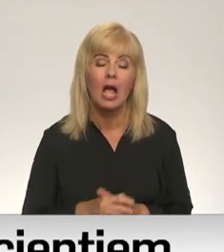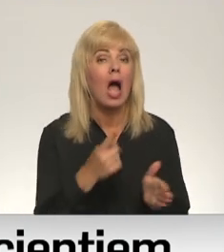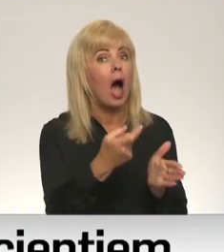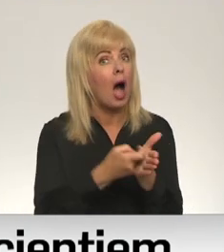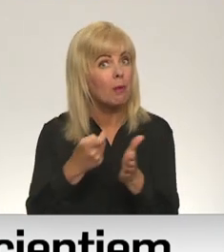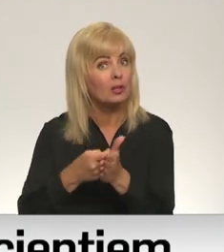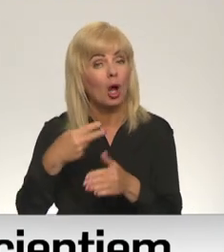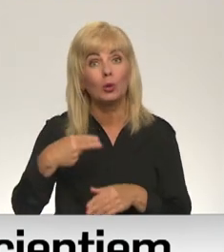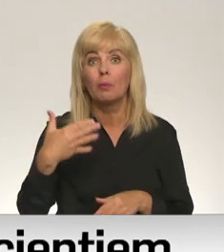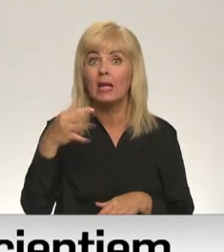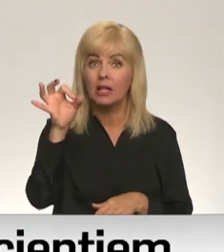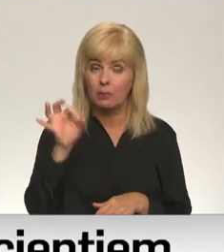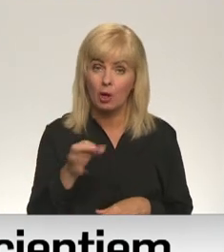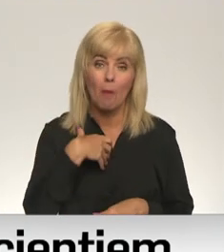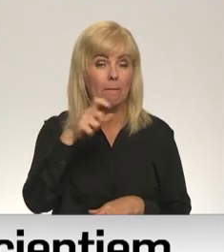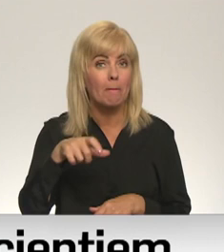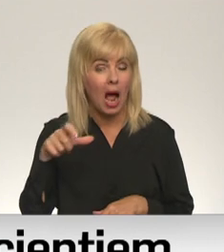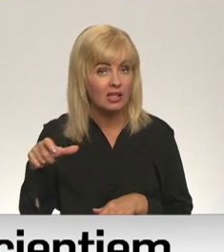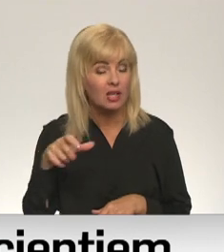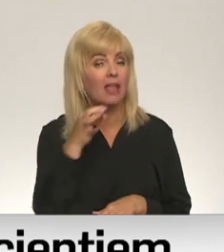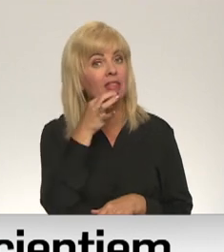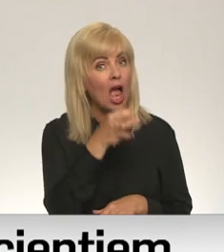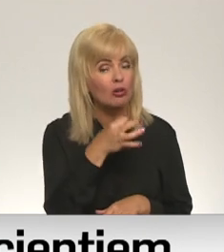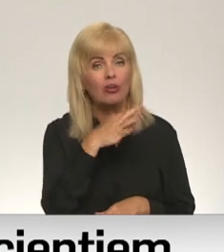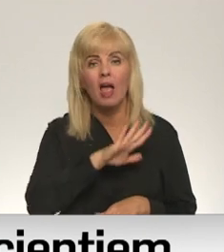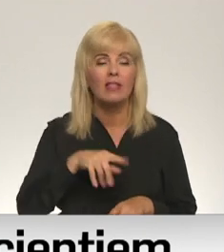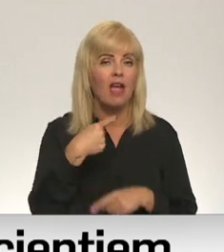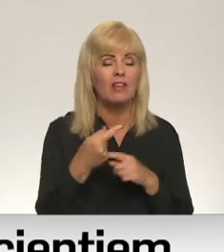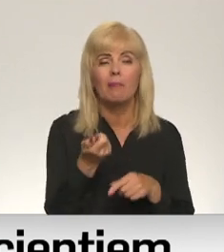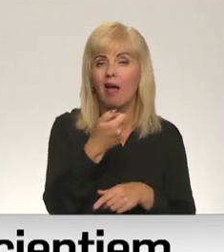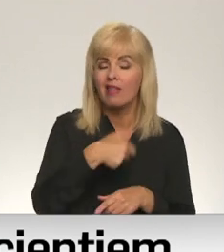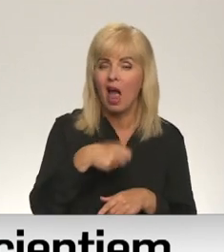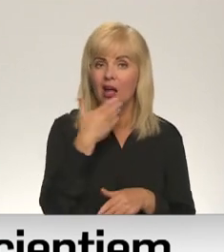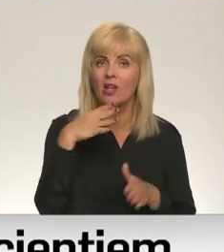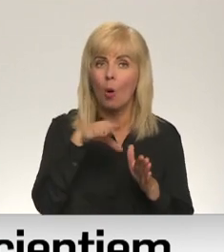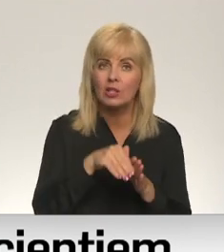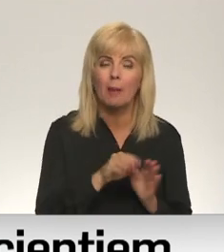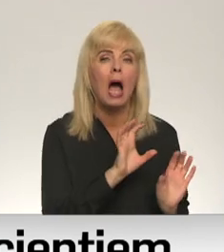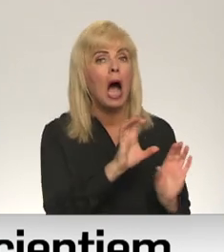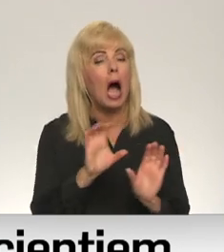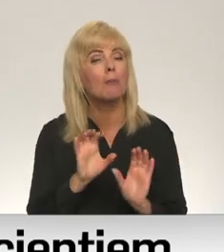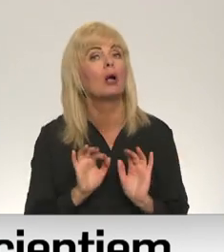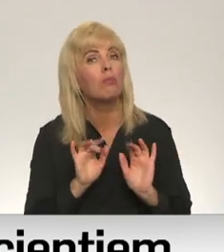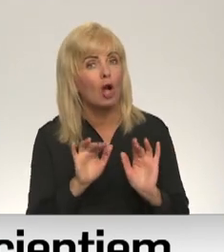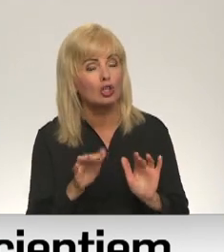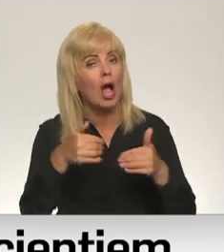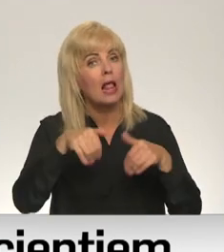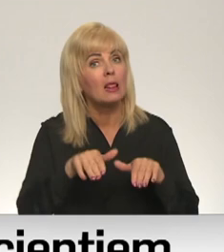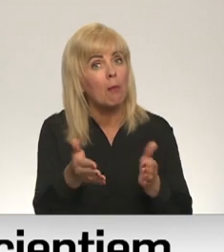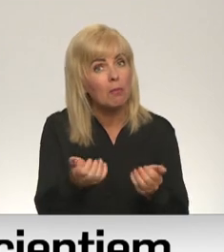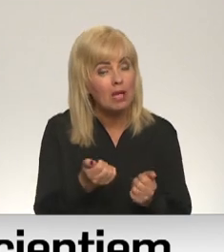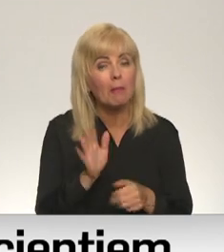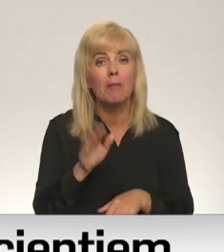Aptaujās 25% pacientu norādījuši, ka nevienmēr vai nekad netiek iesaistīti aprūpes procesā un lēmumu pieņemšanā par